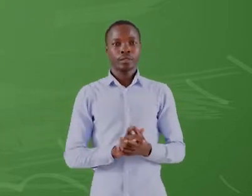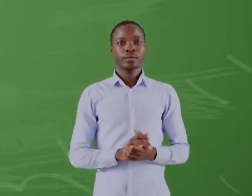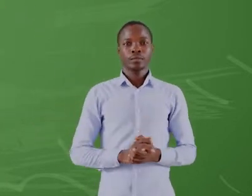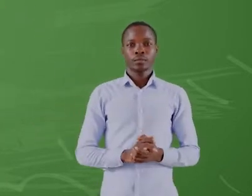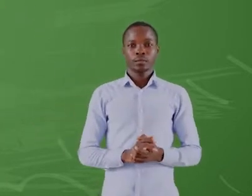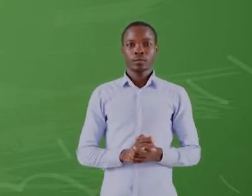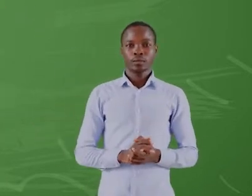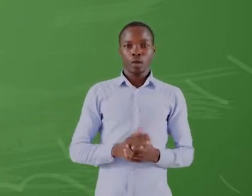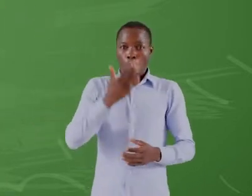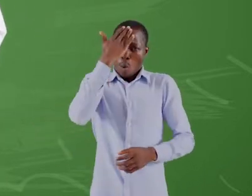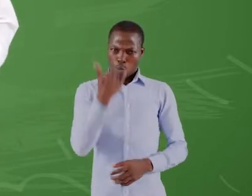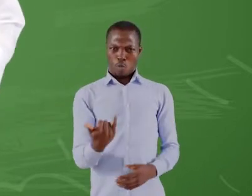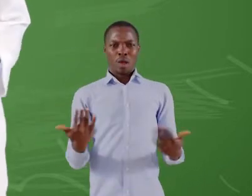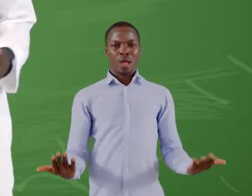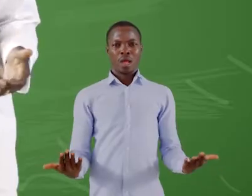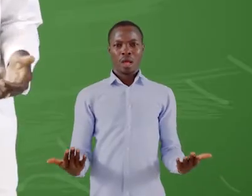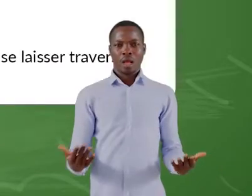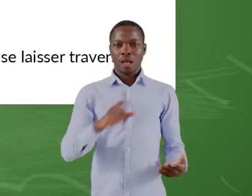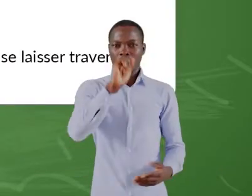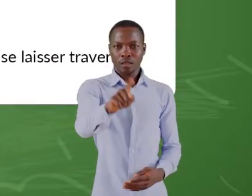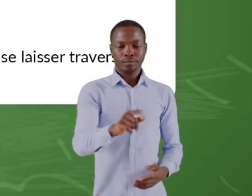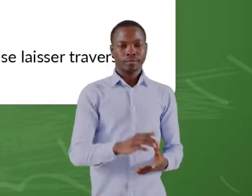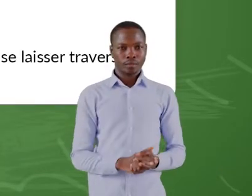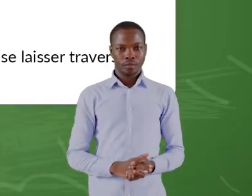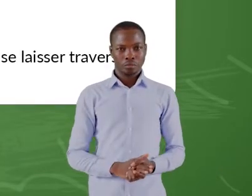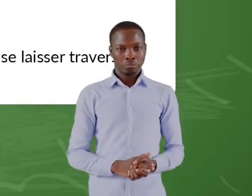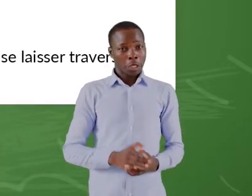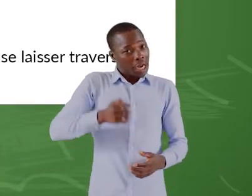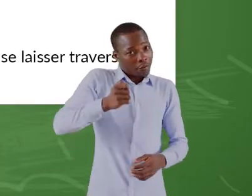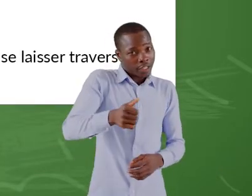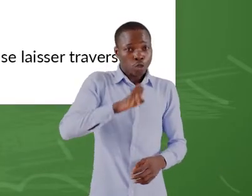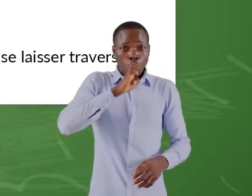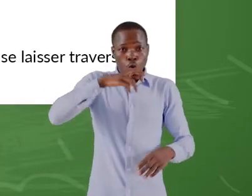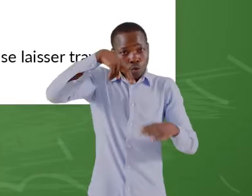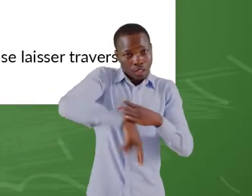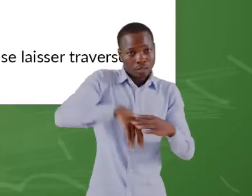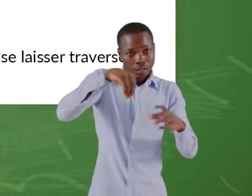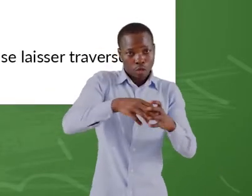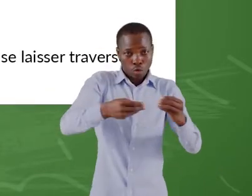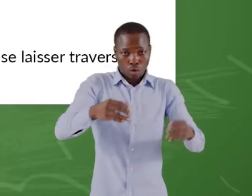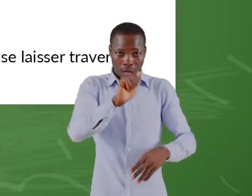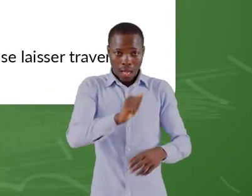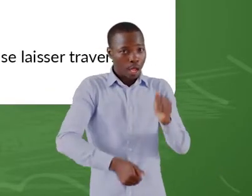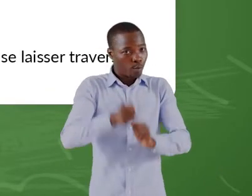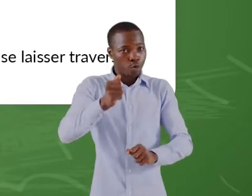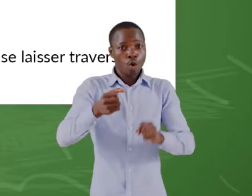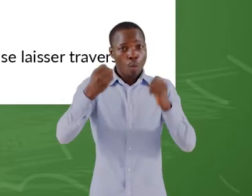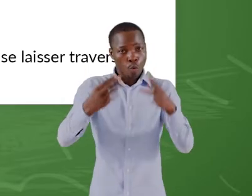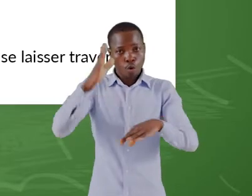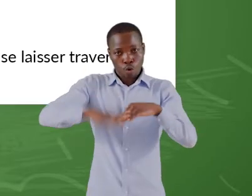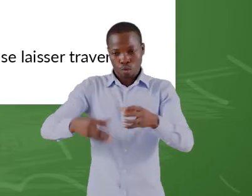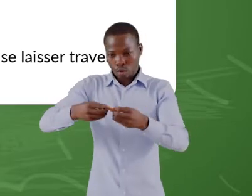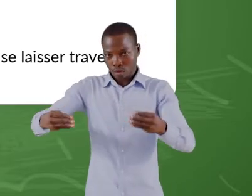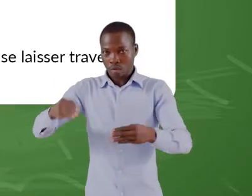B. Quelle interprétation pouvons-nous en faire? La vitesse d'infiltration de l'eau dans le sol A est plus élevée